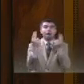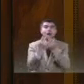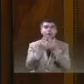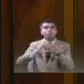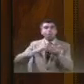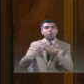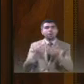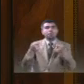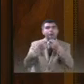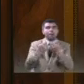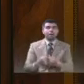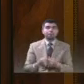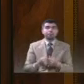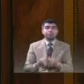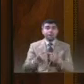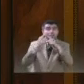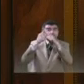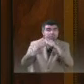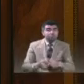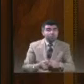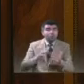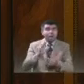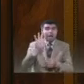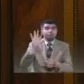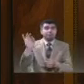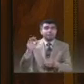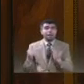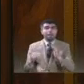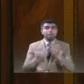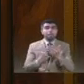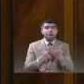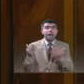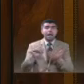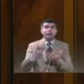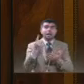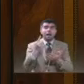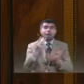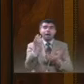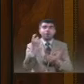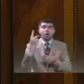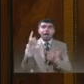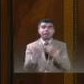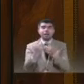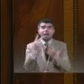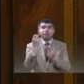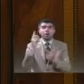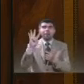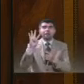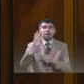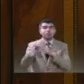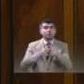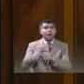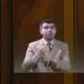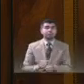نفقات استثمار الميزانية العامة إلى 50 مليار درهم سنويا في المتوسط بين 2011 و 2014